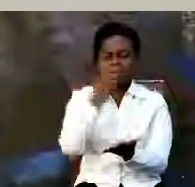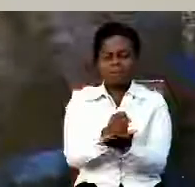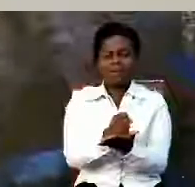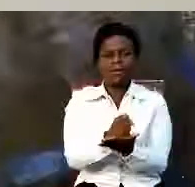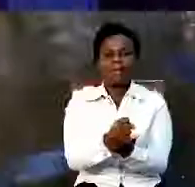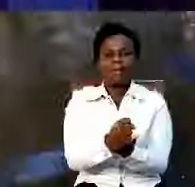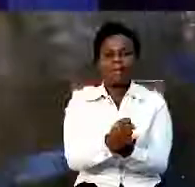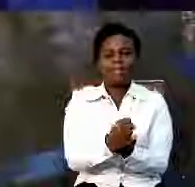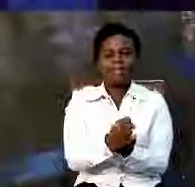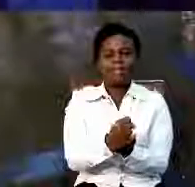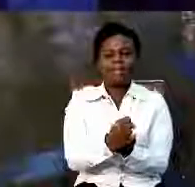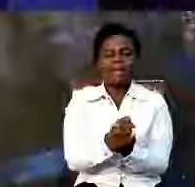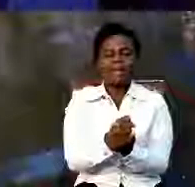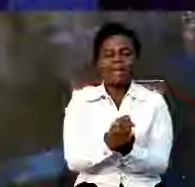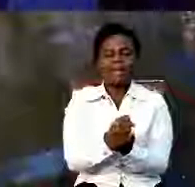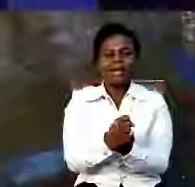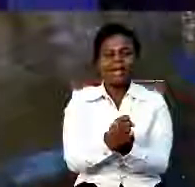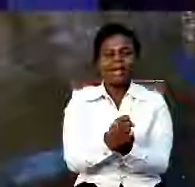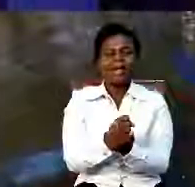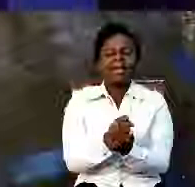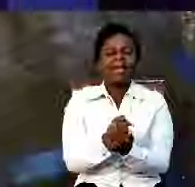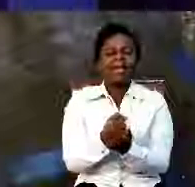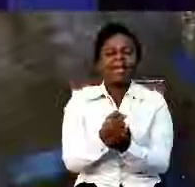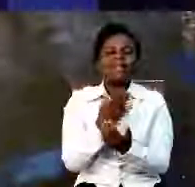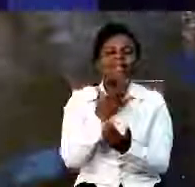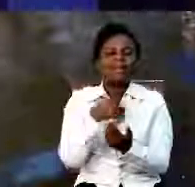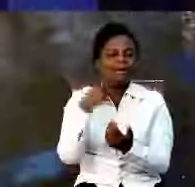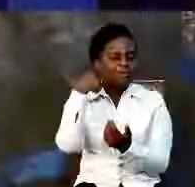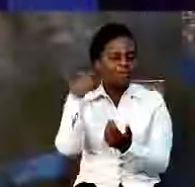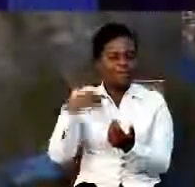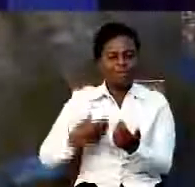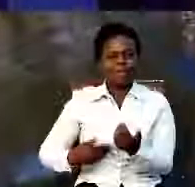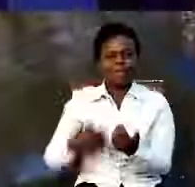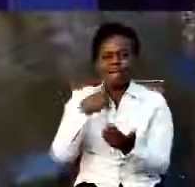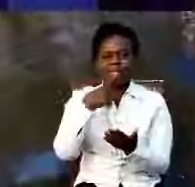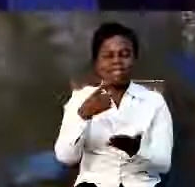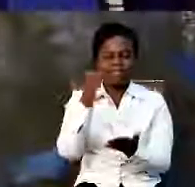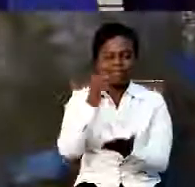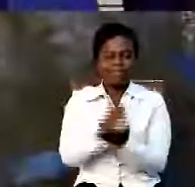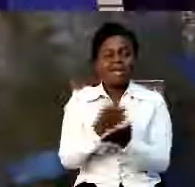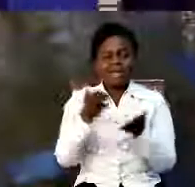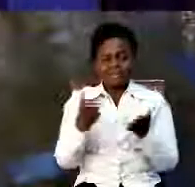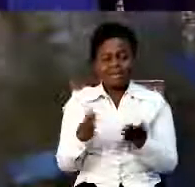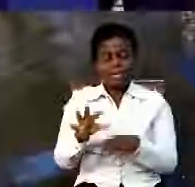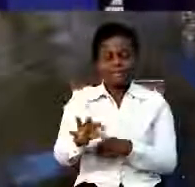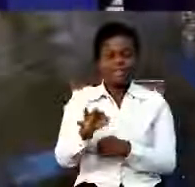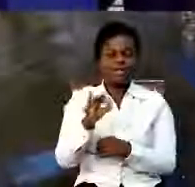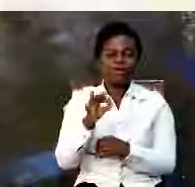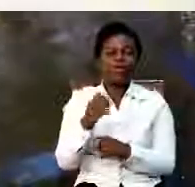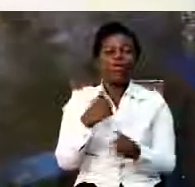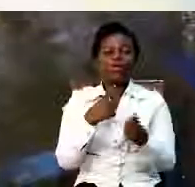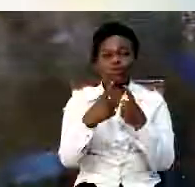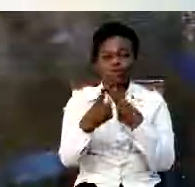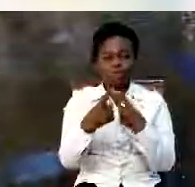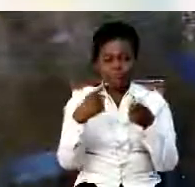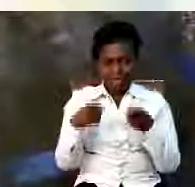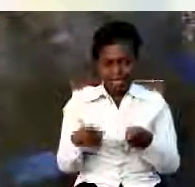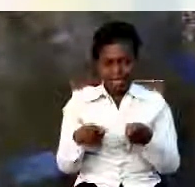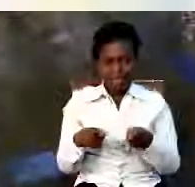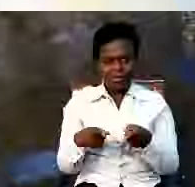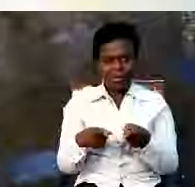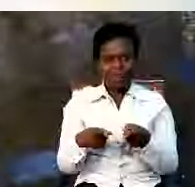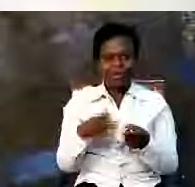Jamani, nataka kusikia mwanamke akisema namna gani? Amina. Sasa nimechagua kuzungumza leo na